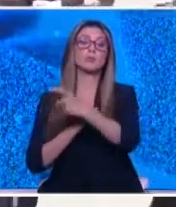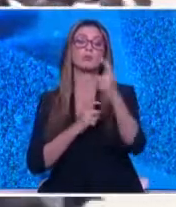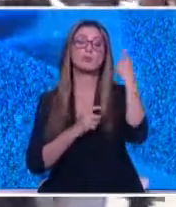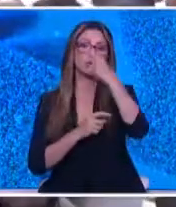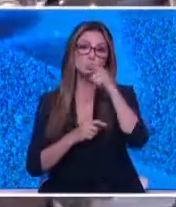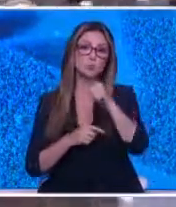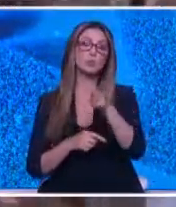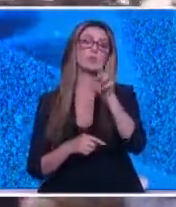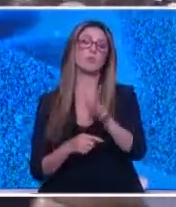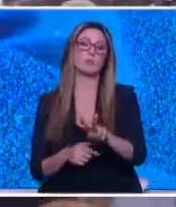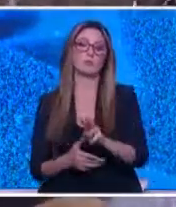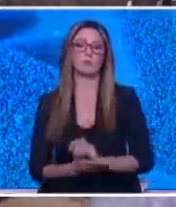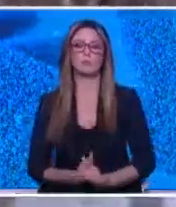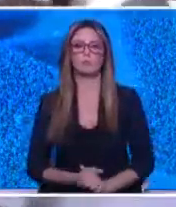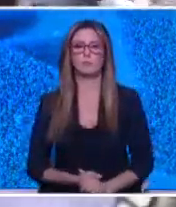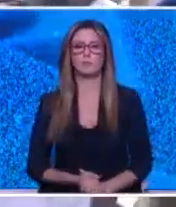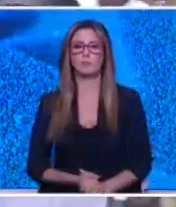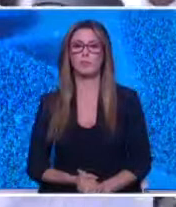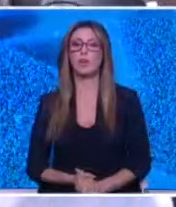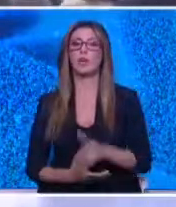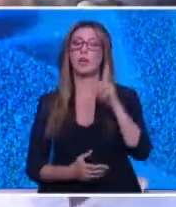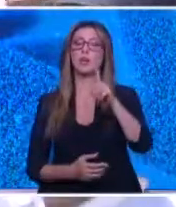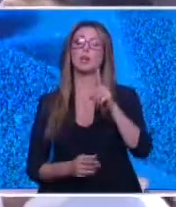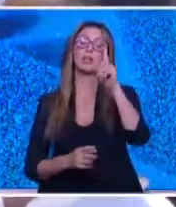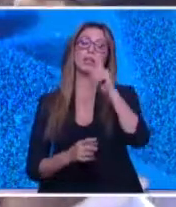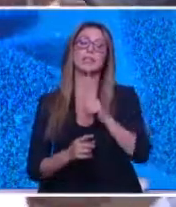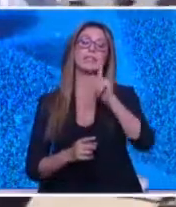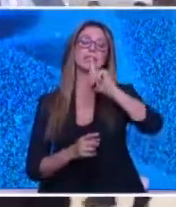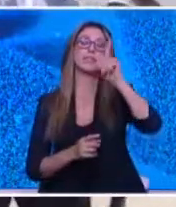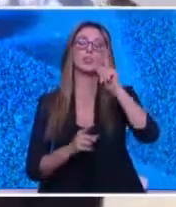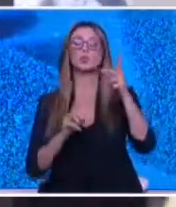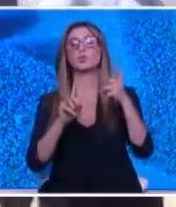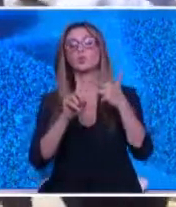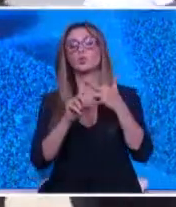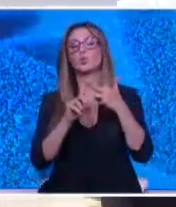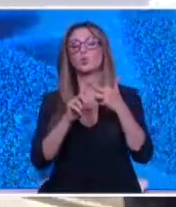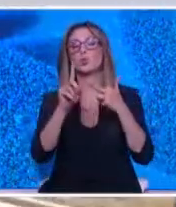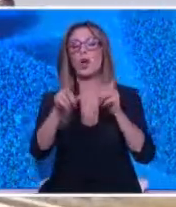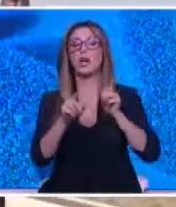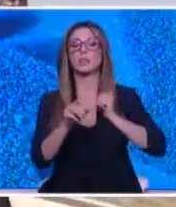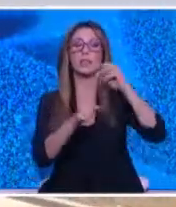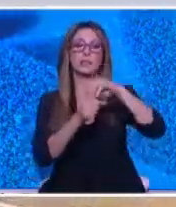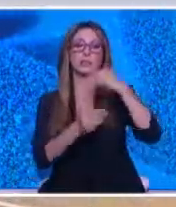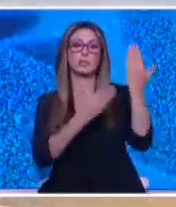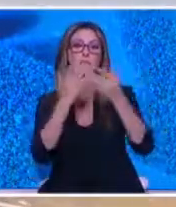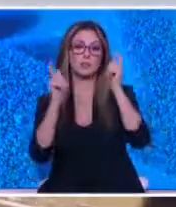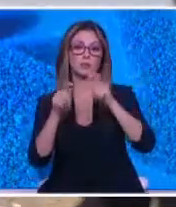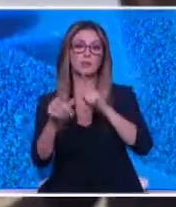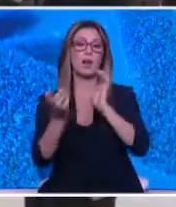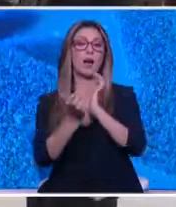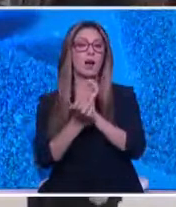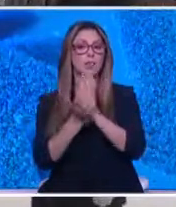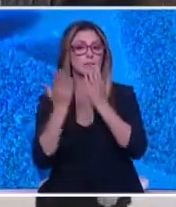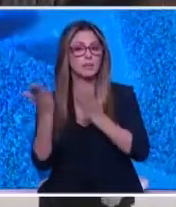sonucu şehit oldu. Şehit Teğmen için ilk tören Siirt 3. Komando Tugay Komutanlığı'ndaydı. Törene ailesinin yanı